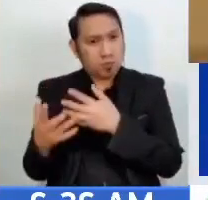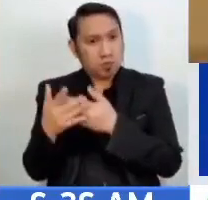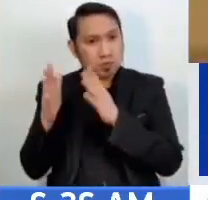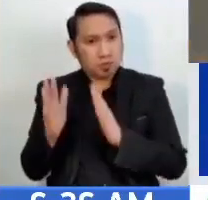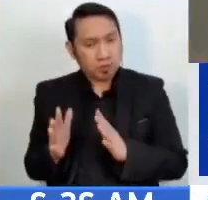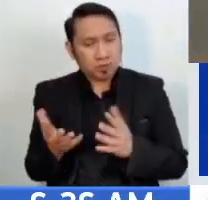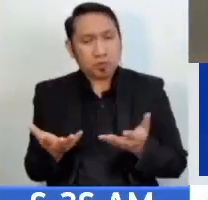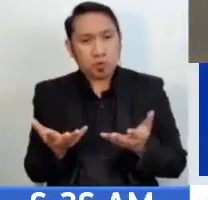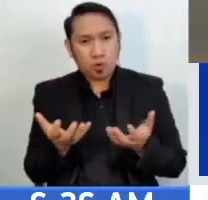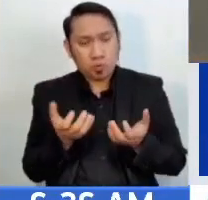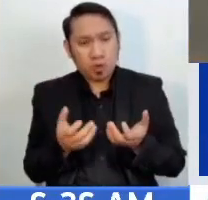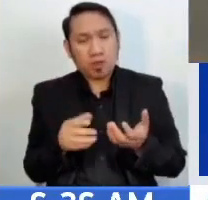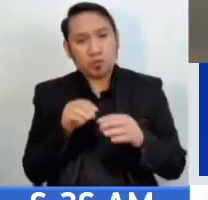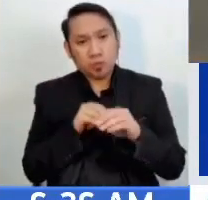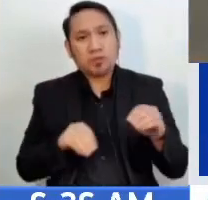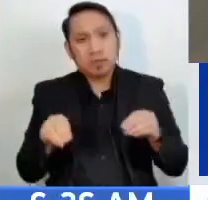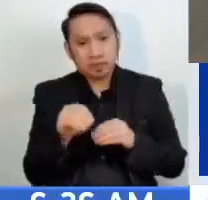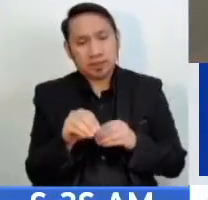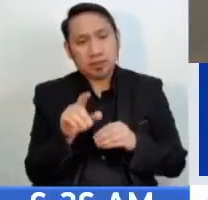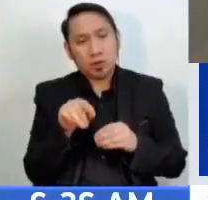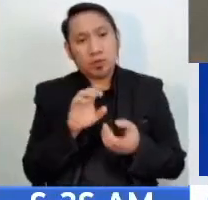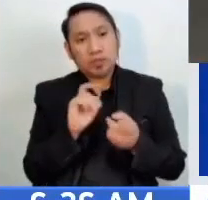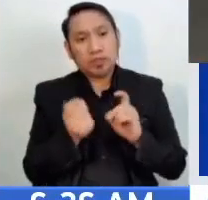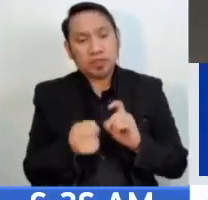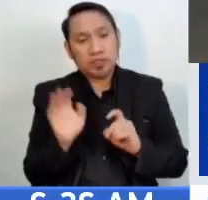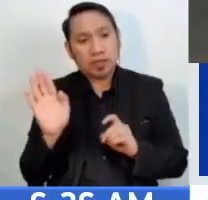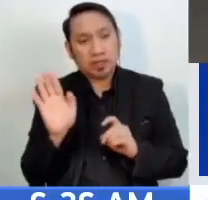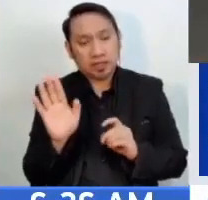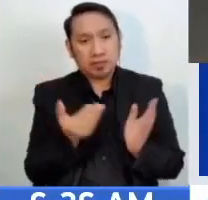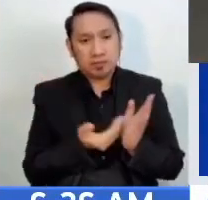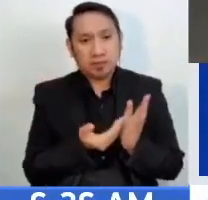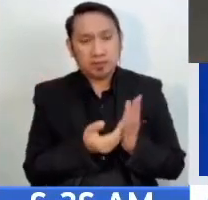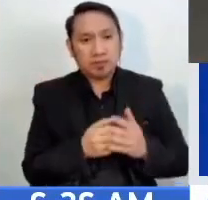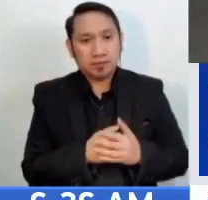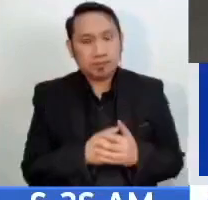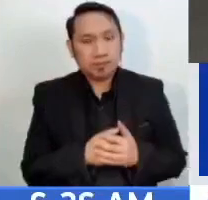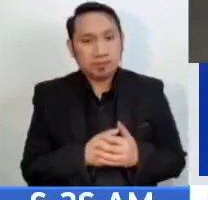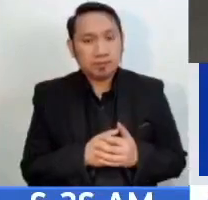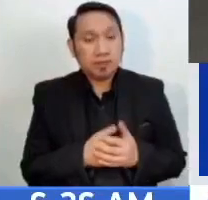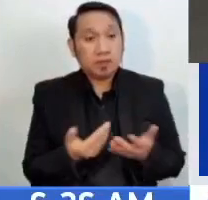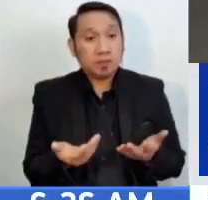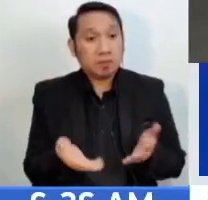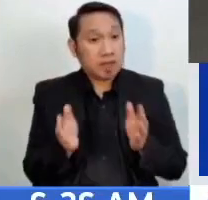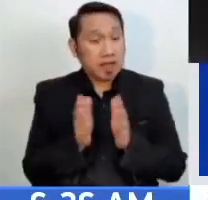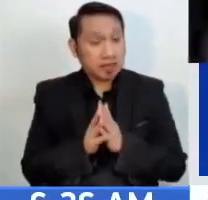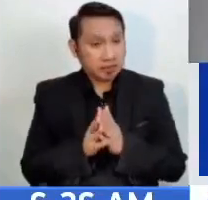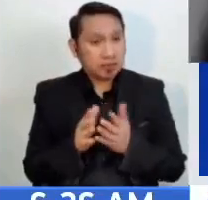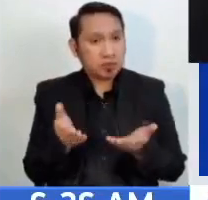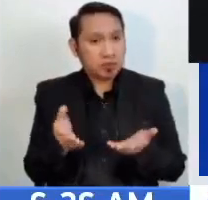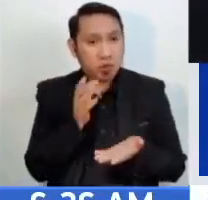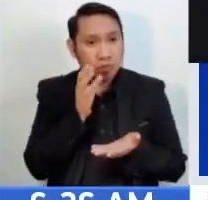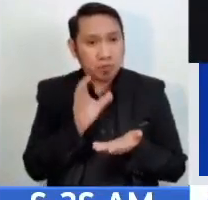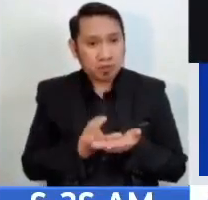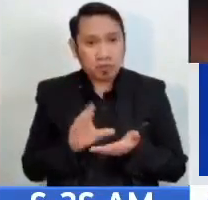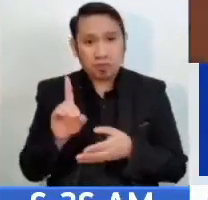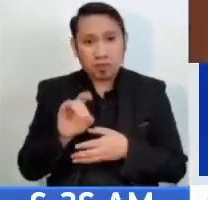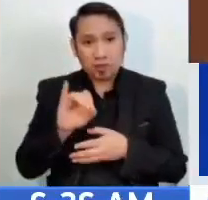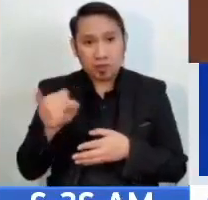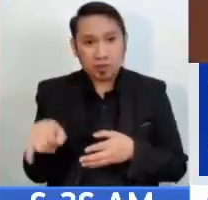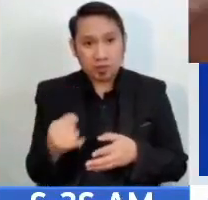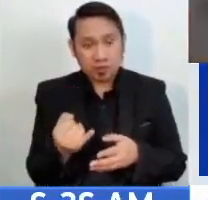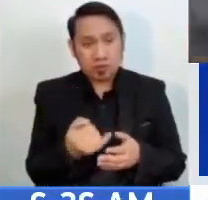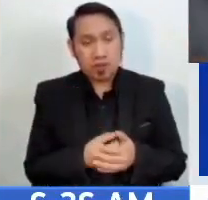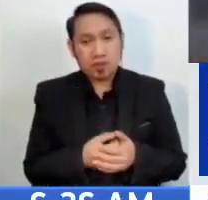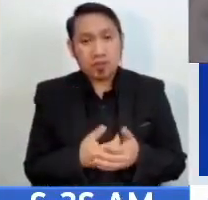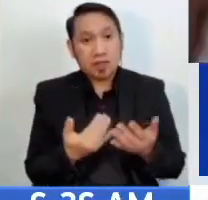testimonya laban kay De Lima. Hinihingan pa namin ng komento tungkol dito ang Department of Justice. Napawalang sala na si De Lima sa